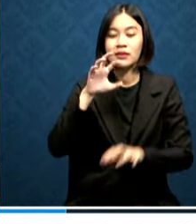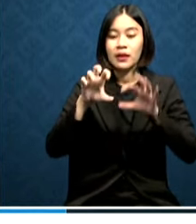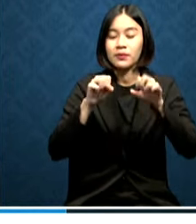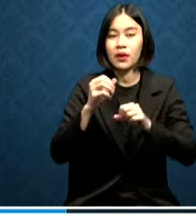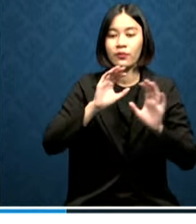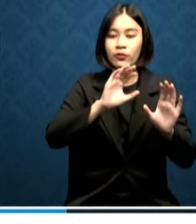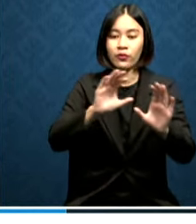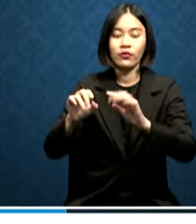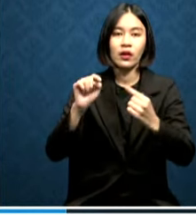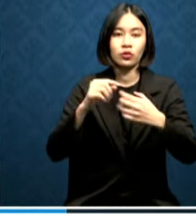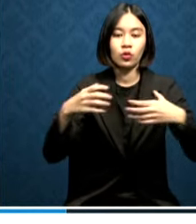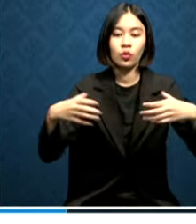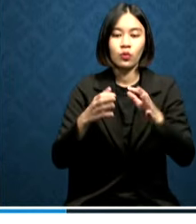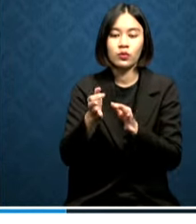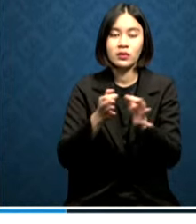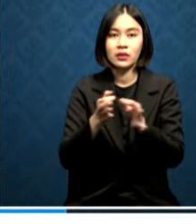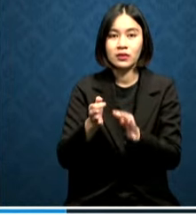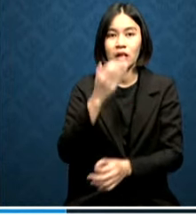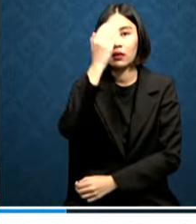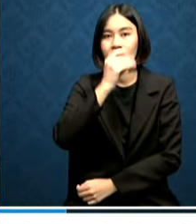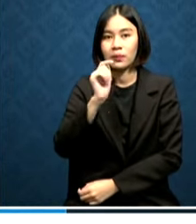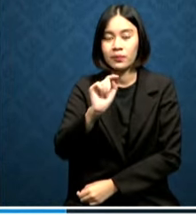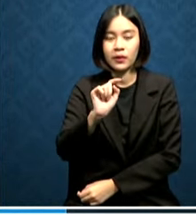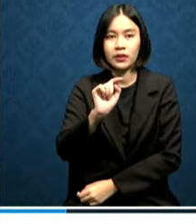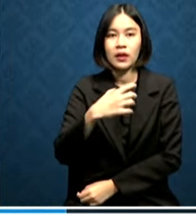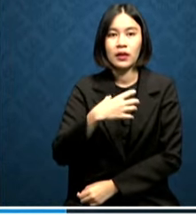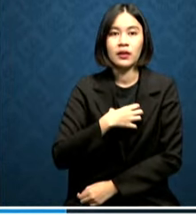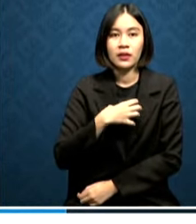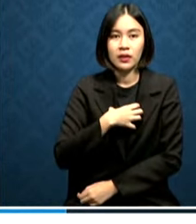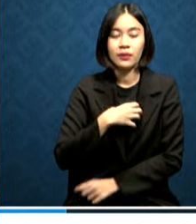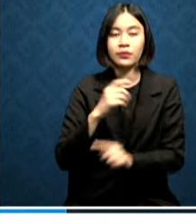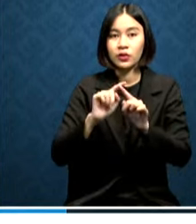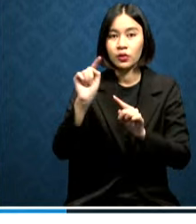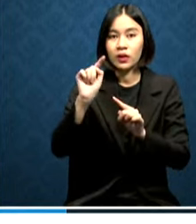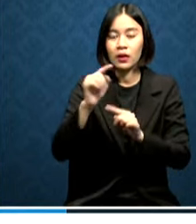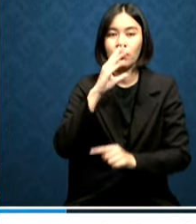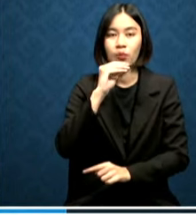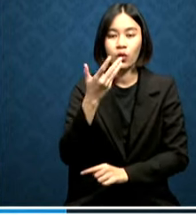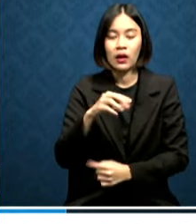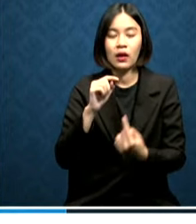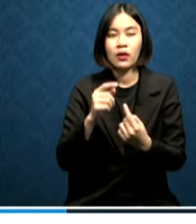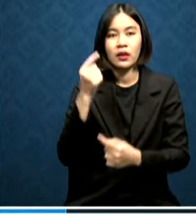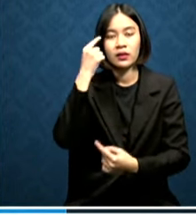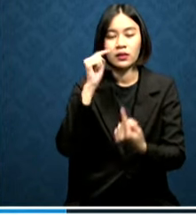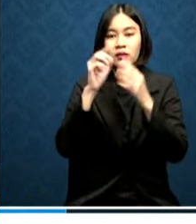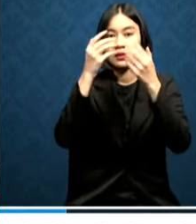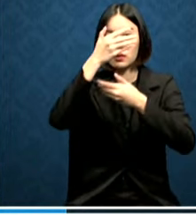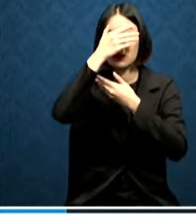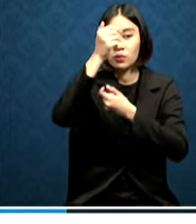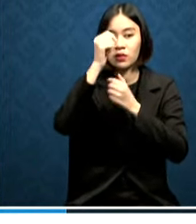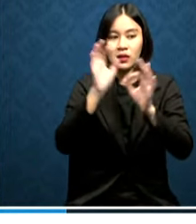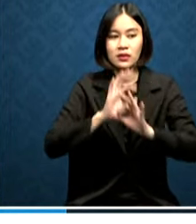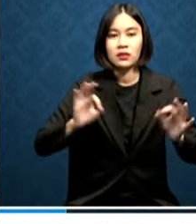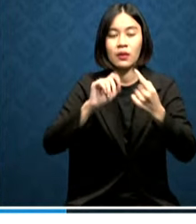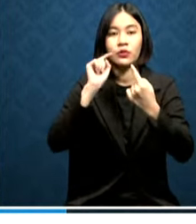ฝากไปยังฝ่ายผู้ชี้แจงนะครับว่าก็อยากจะหนึ่งก็คือเรื่องที่พูดไปแล้วนะคือให้ความสนใจนะฮะให้ความสำคัญ